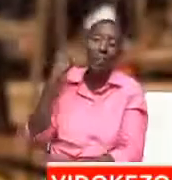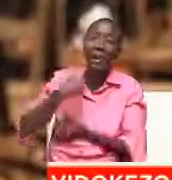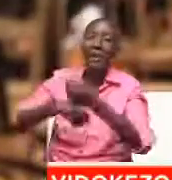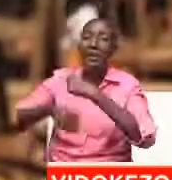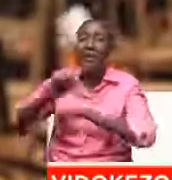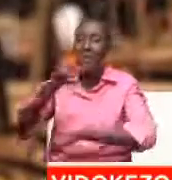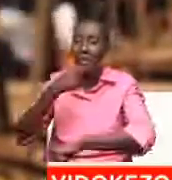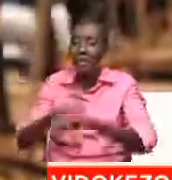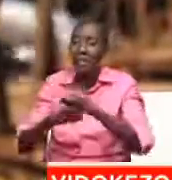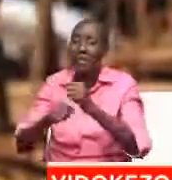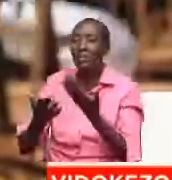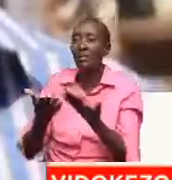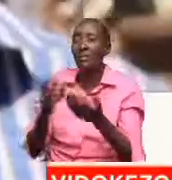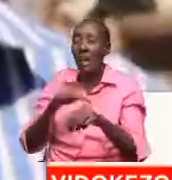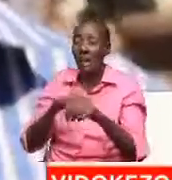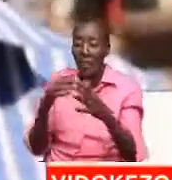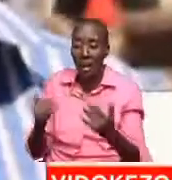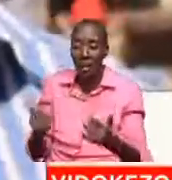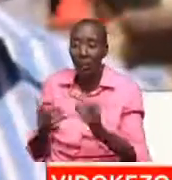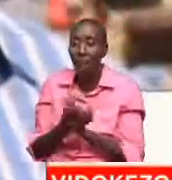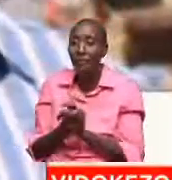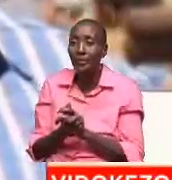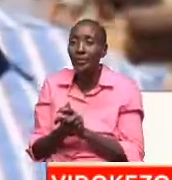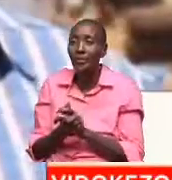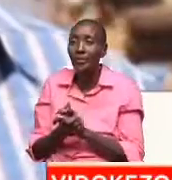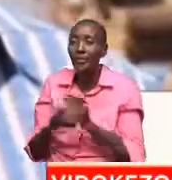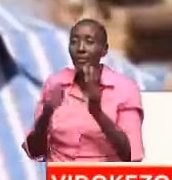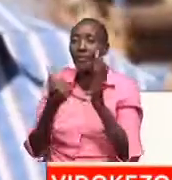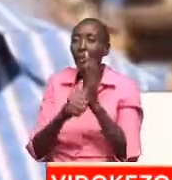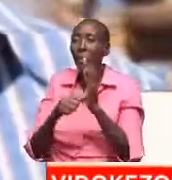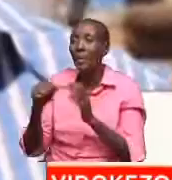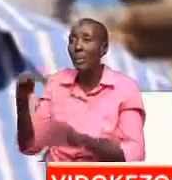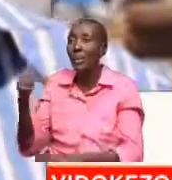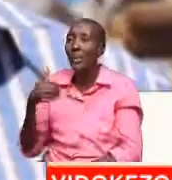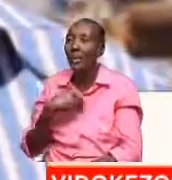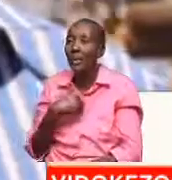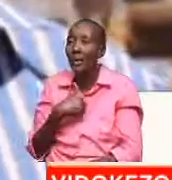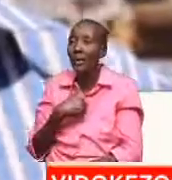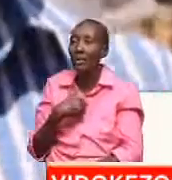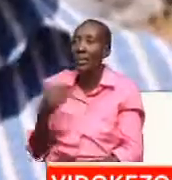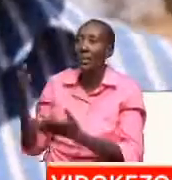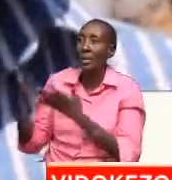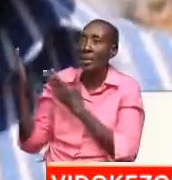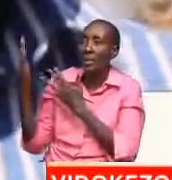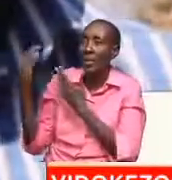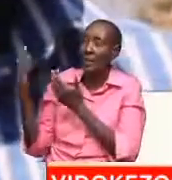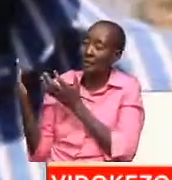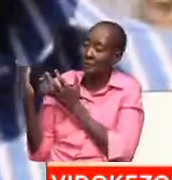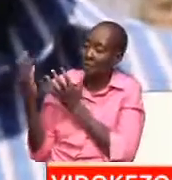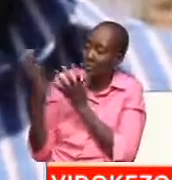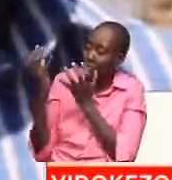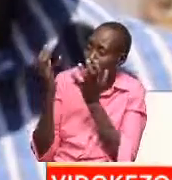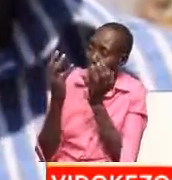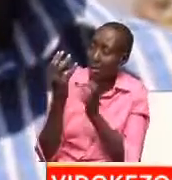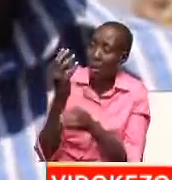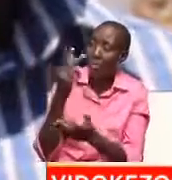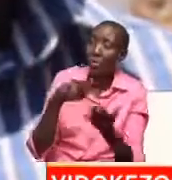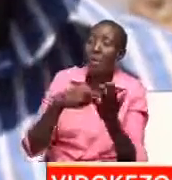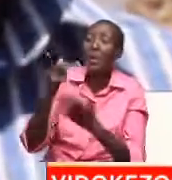vitaongezeka kidogo kwa wakati huu. Shida ni ile imepatikana hapa kupepa, hata nilikuwa natarajia kupepa ndio pesa inanisaidia kwa